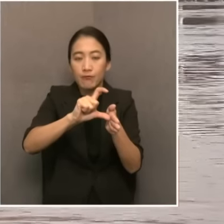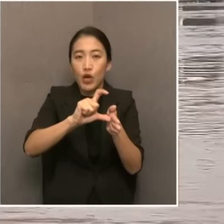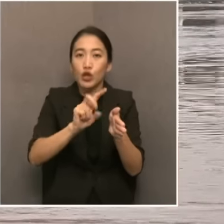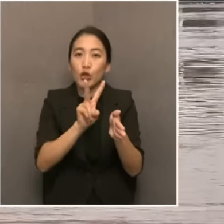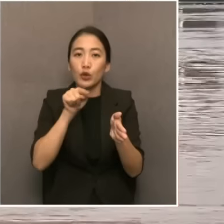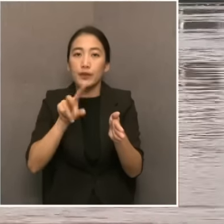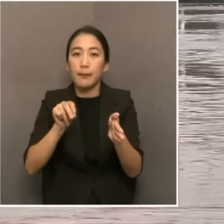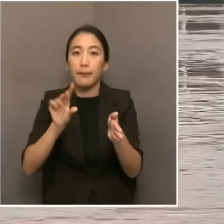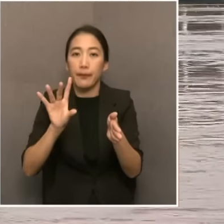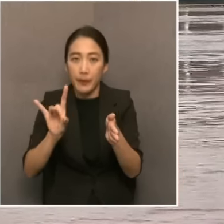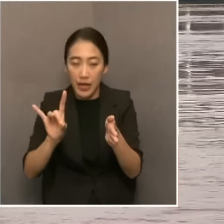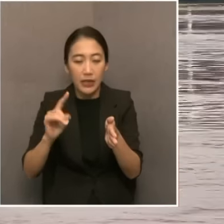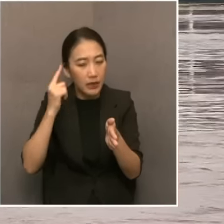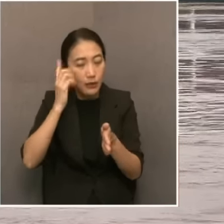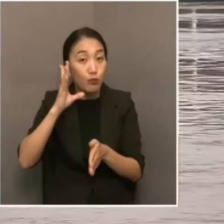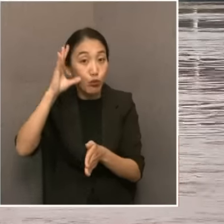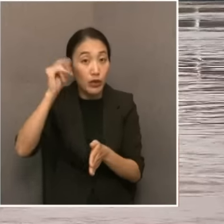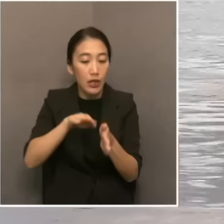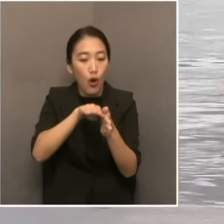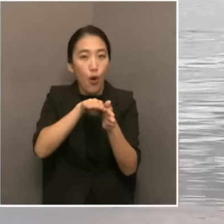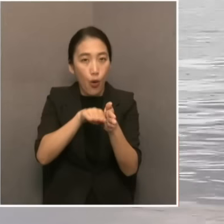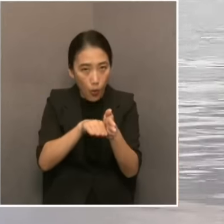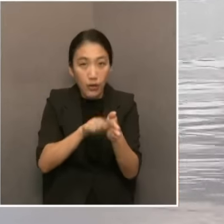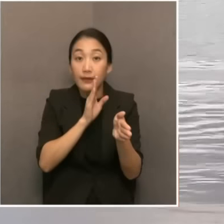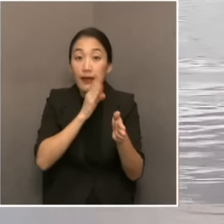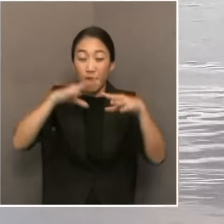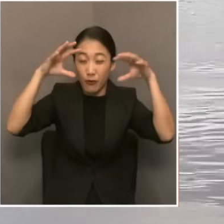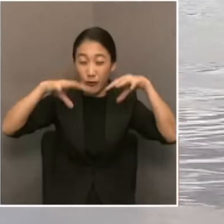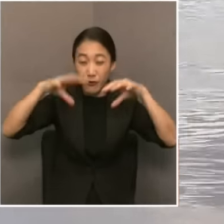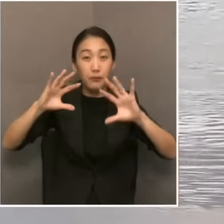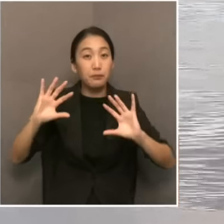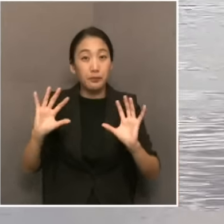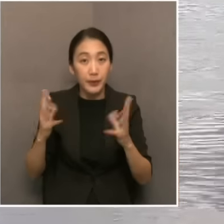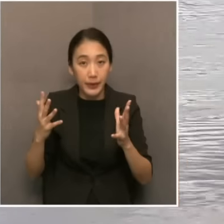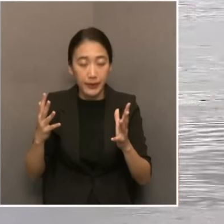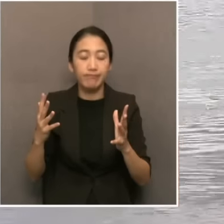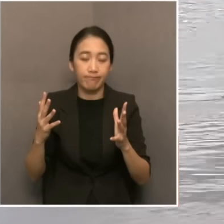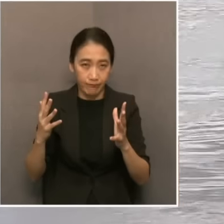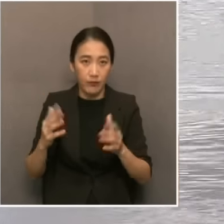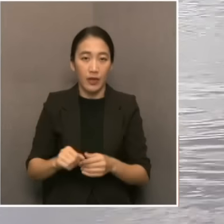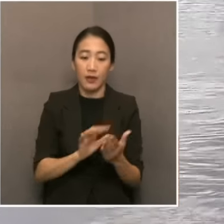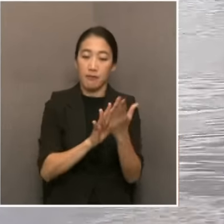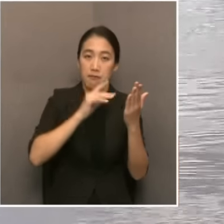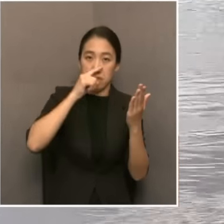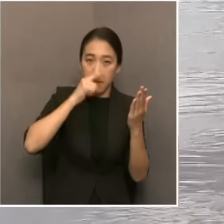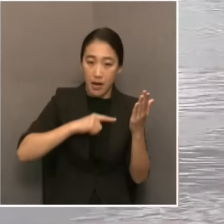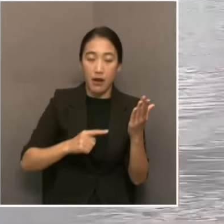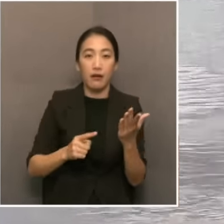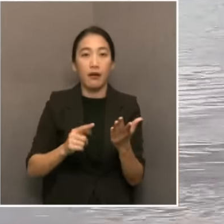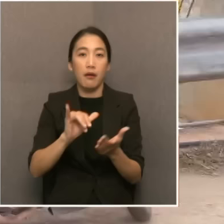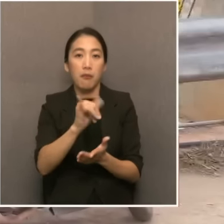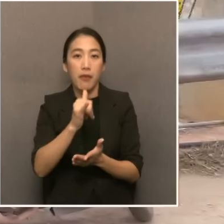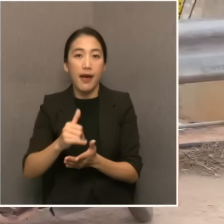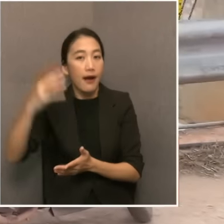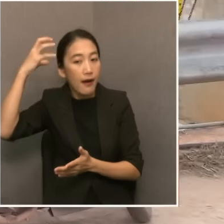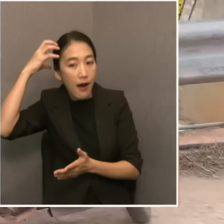ในวันพรุ่งนี้ระดับน้ำจะยังคงลดลงอีกหากไม่มีฝนตกลงมาในพื้นที่ตอนบนทั้งในประเทศไทยและลำน้ำสาขาในสป